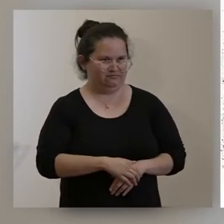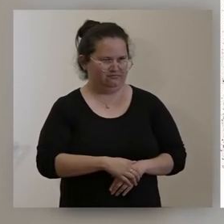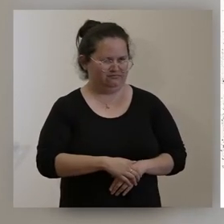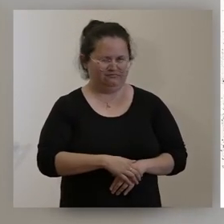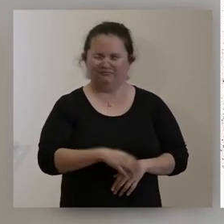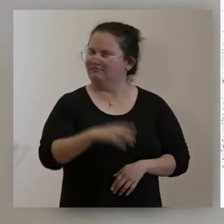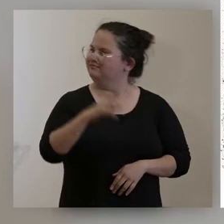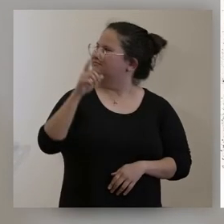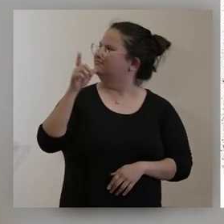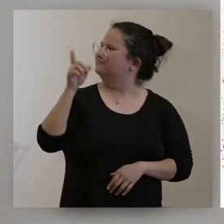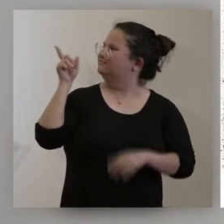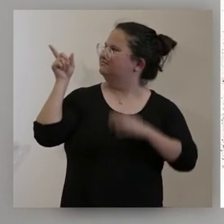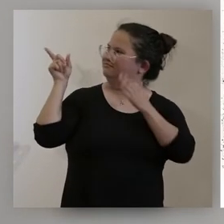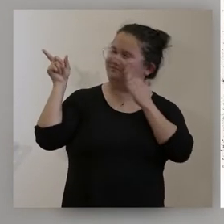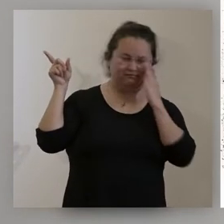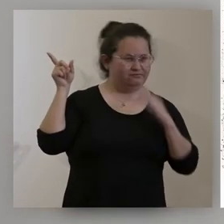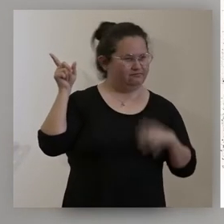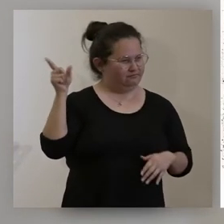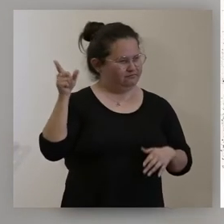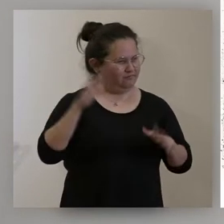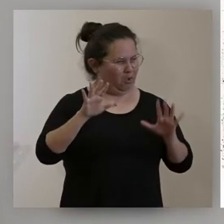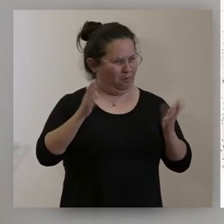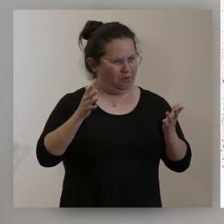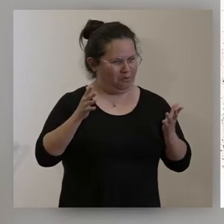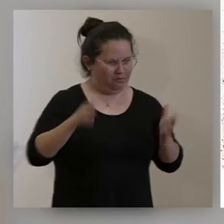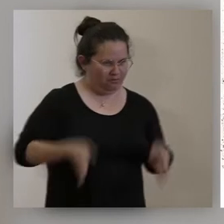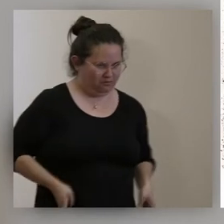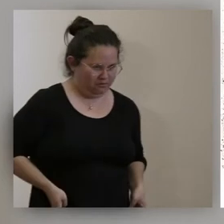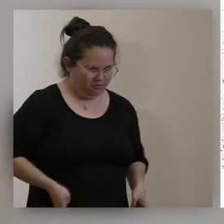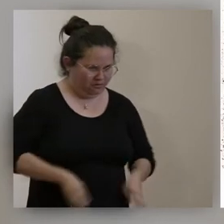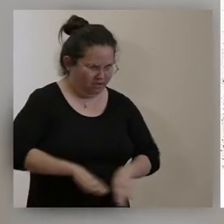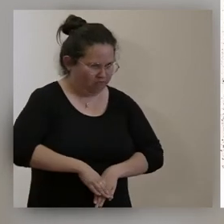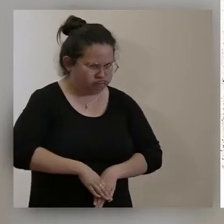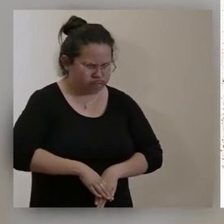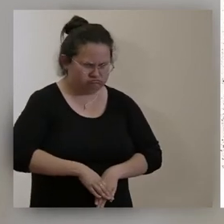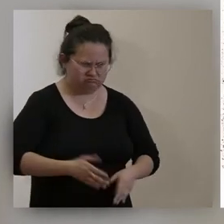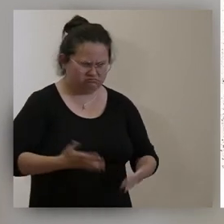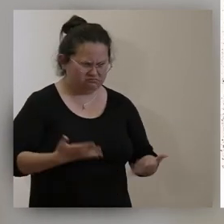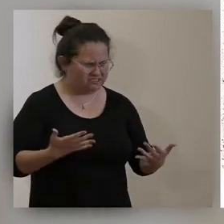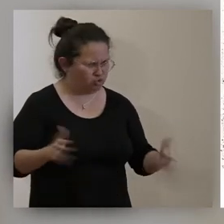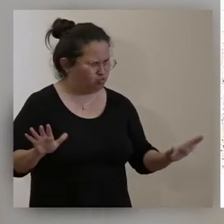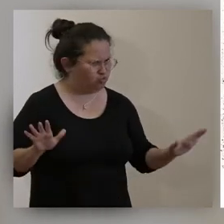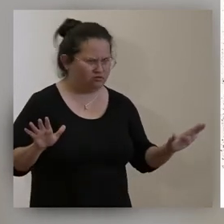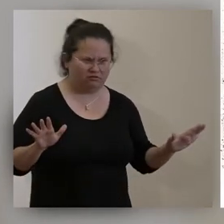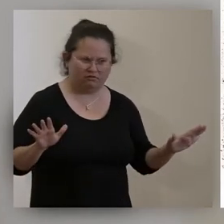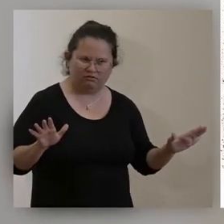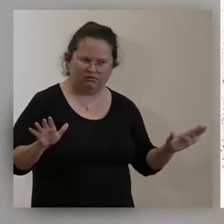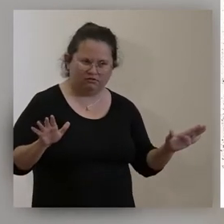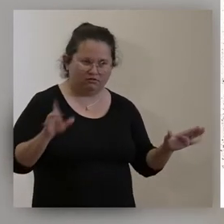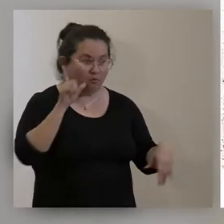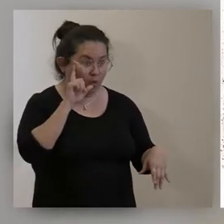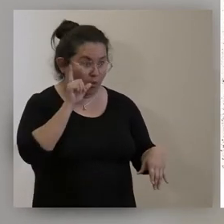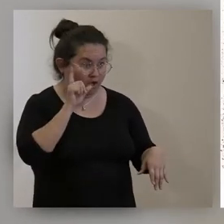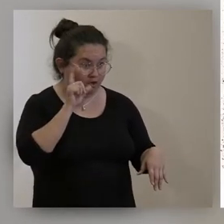avec un simple pagne comme vêtement. C'est parce qu'il est au